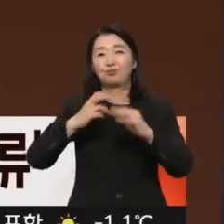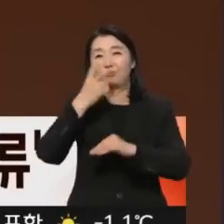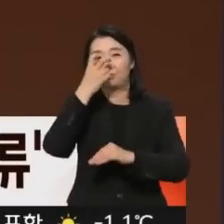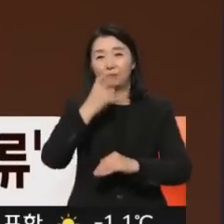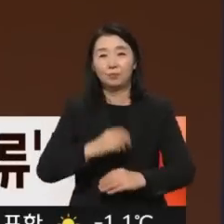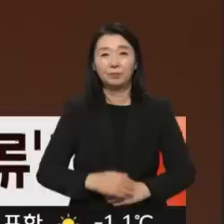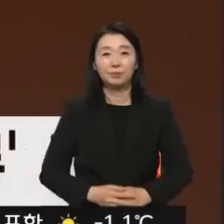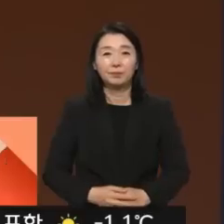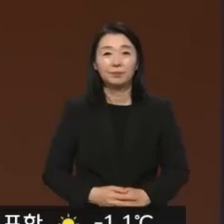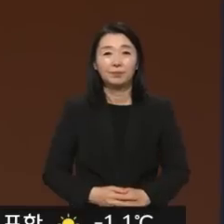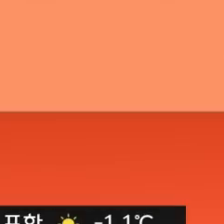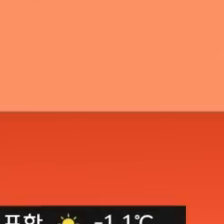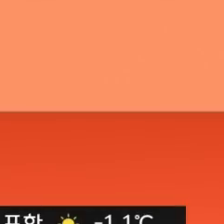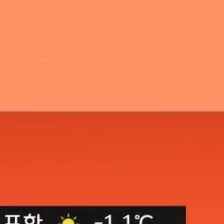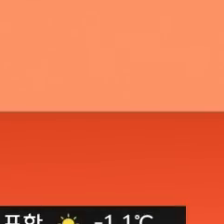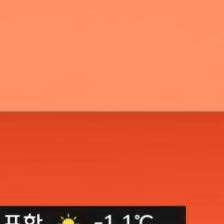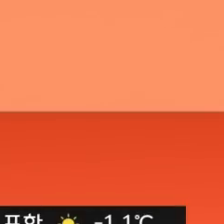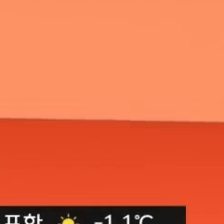국정조사.